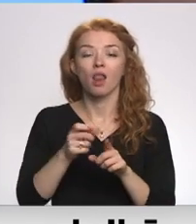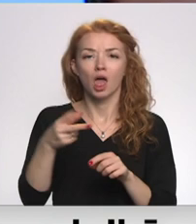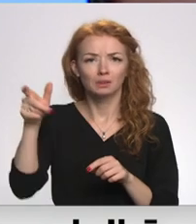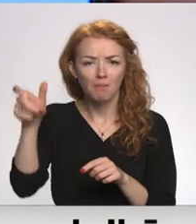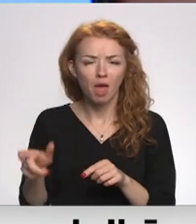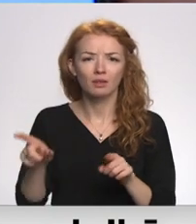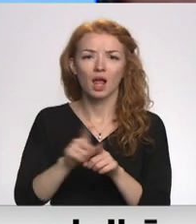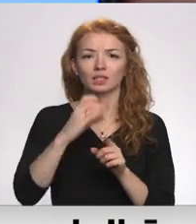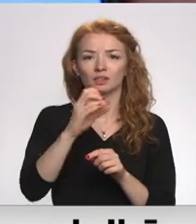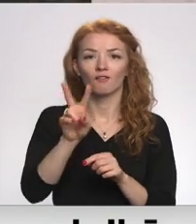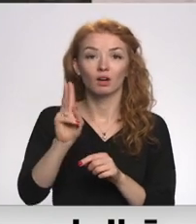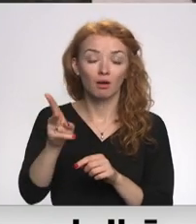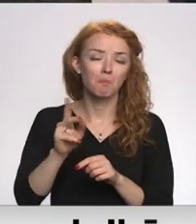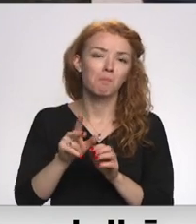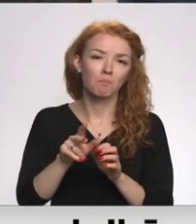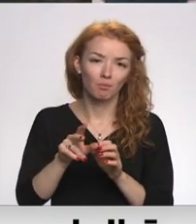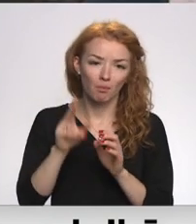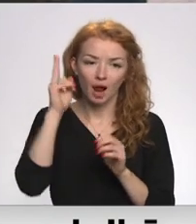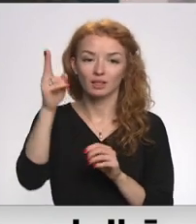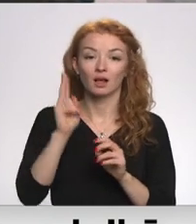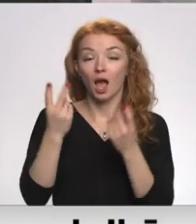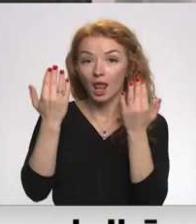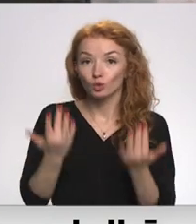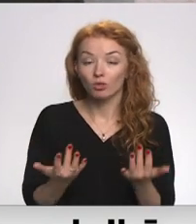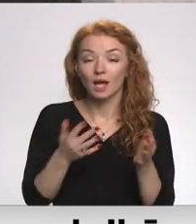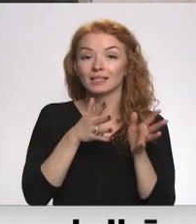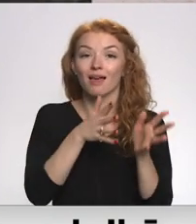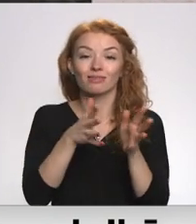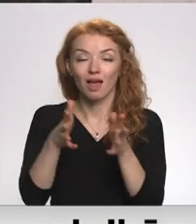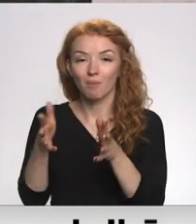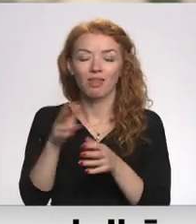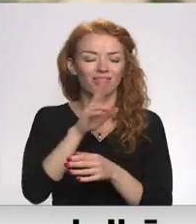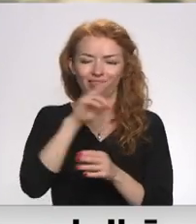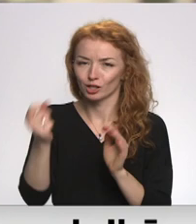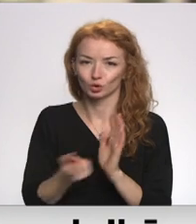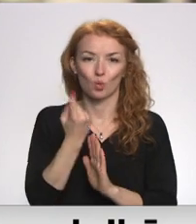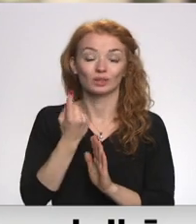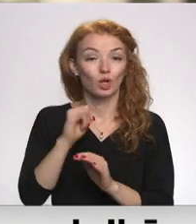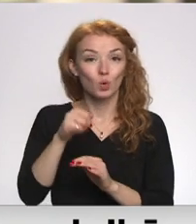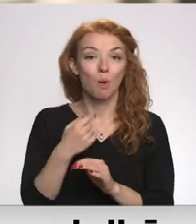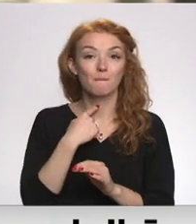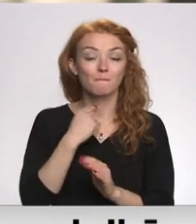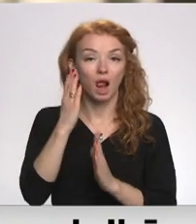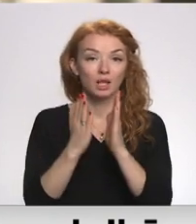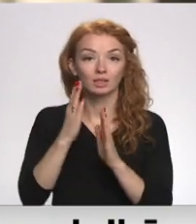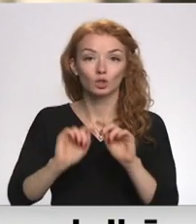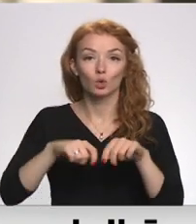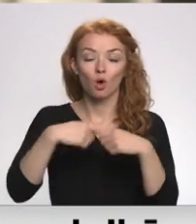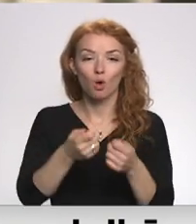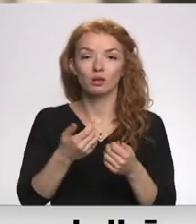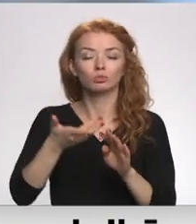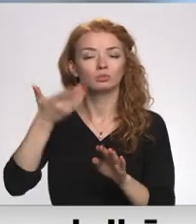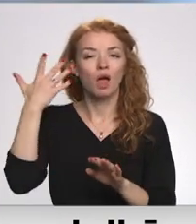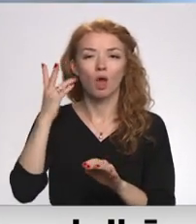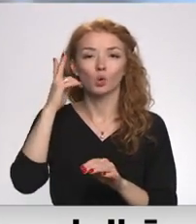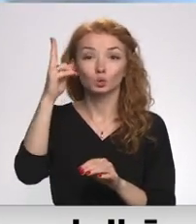Centrālā vēlēšana komisija ir pārliecināti, ka vēlēšanu rezultāts ietekmēt ar kiberuzbrukumiem neizdosies, jo balsis tiek nodotas senā uzticamā veidā